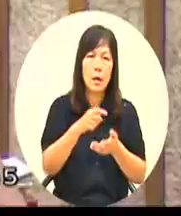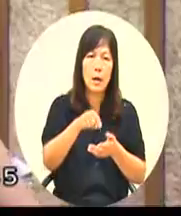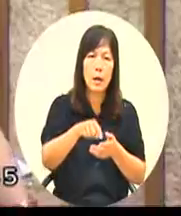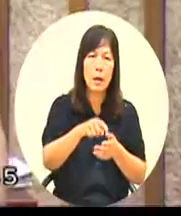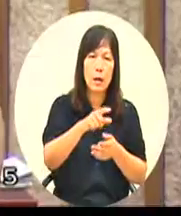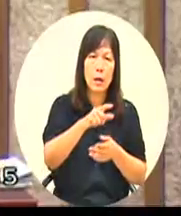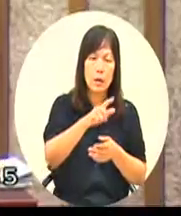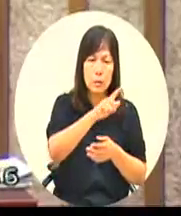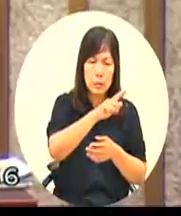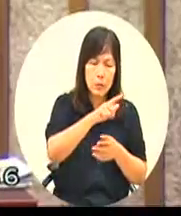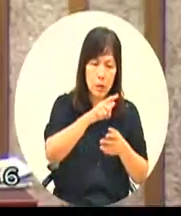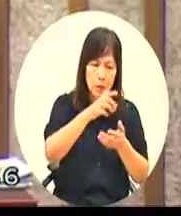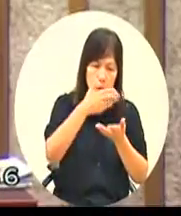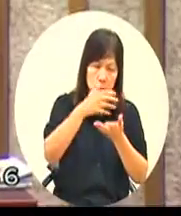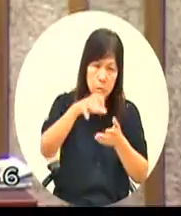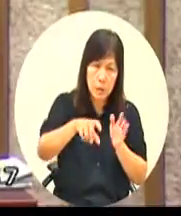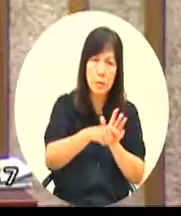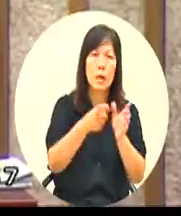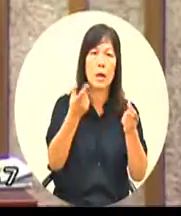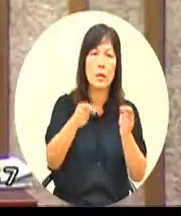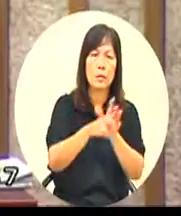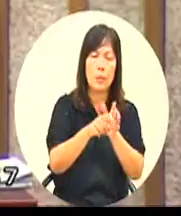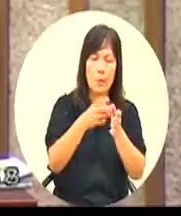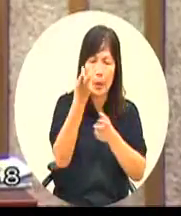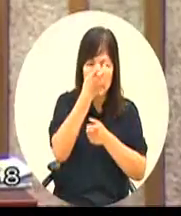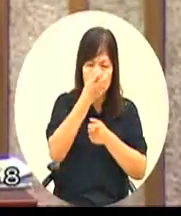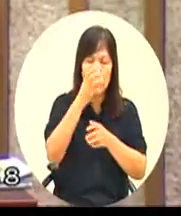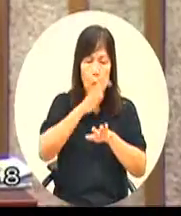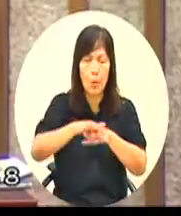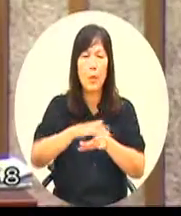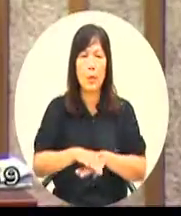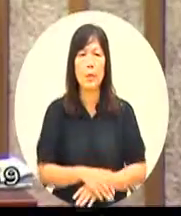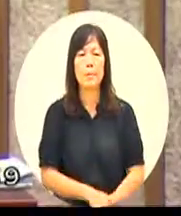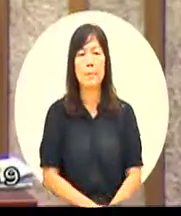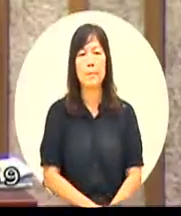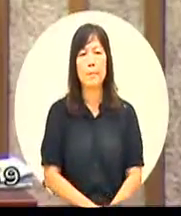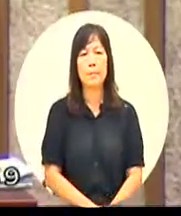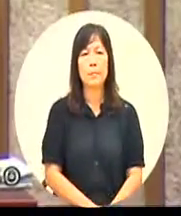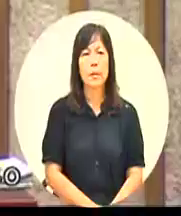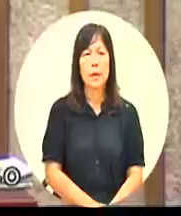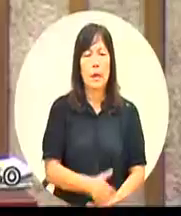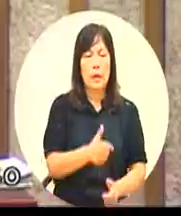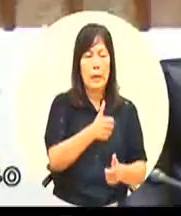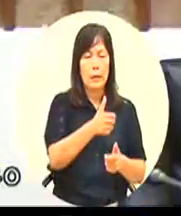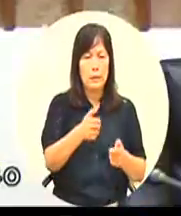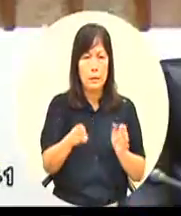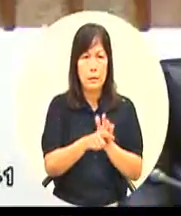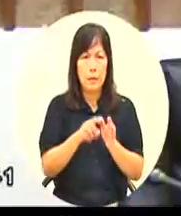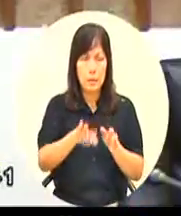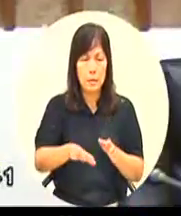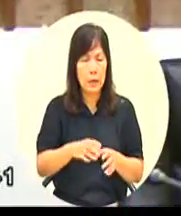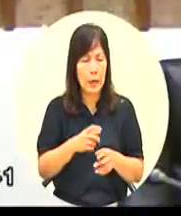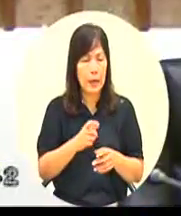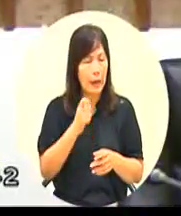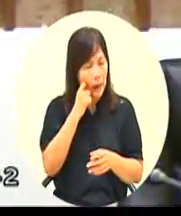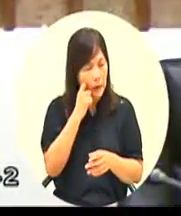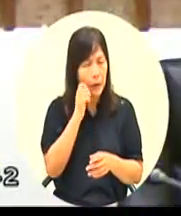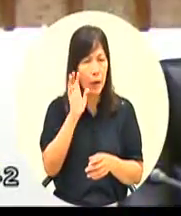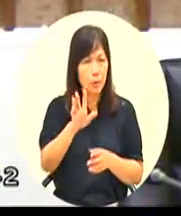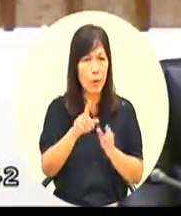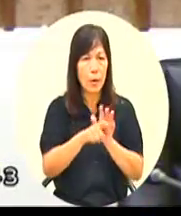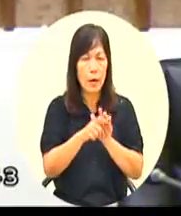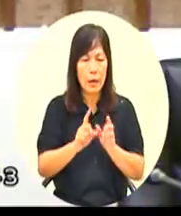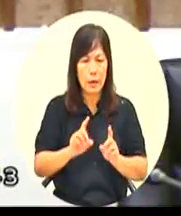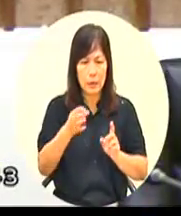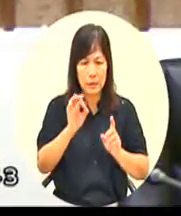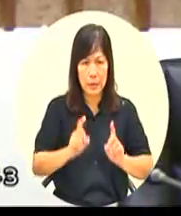那个餐厅，都会去做那个抽检。以上报告。 谢谢哦。那其实好不容易哦，有可以涨价